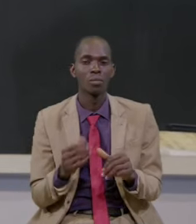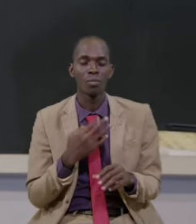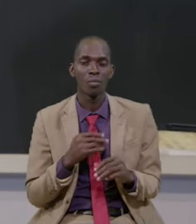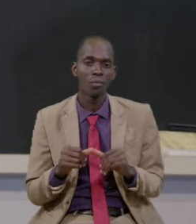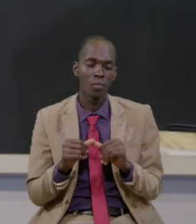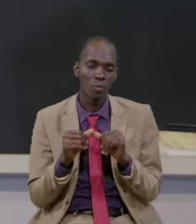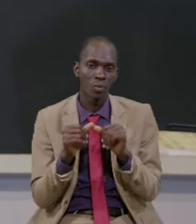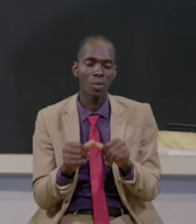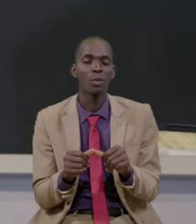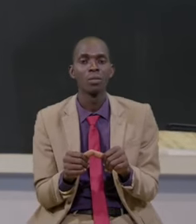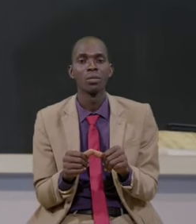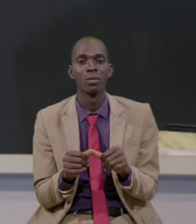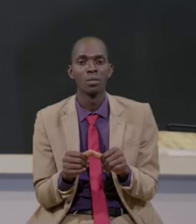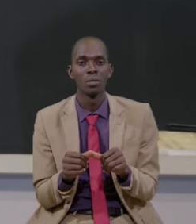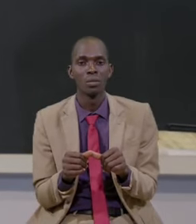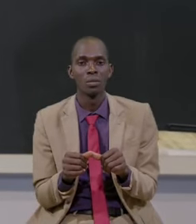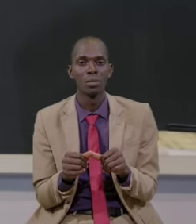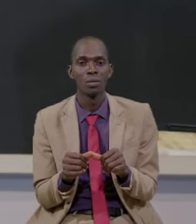avancer.